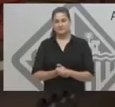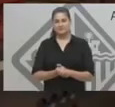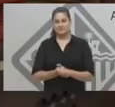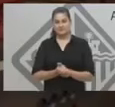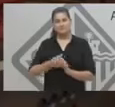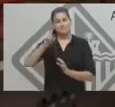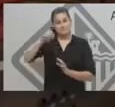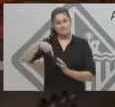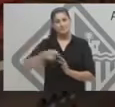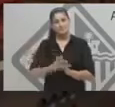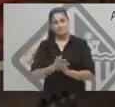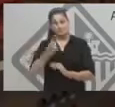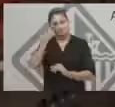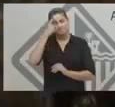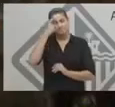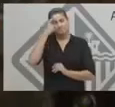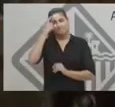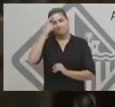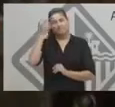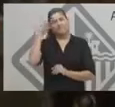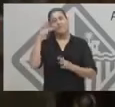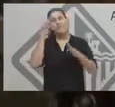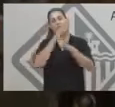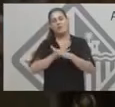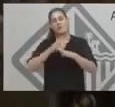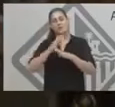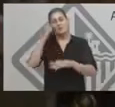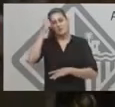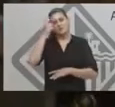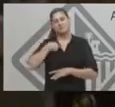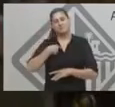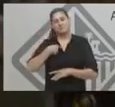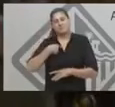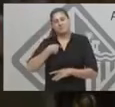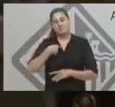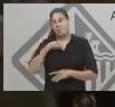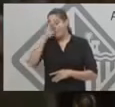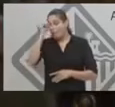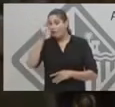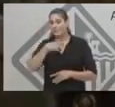I també, recordant aquella legislatura, no puc deixar